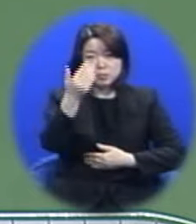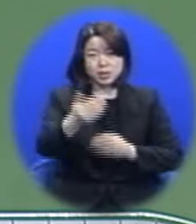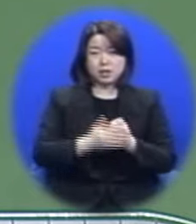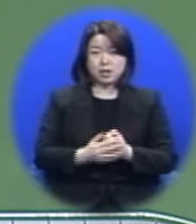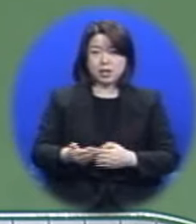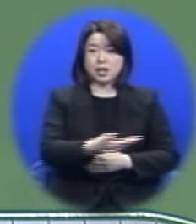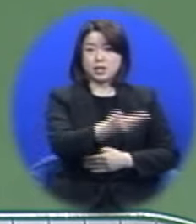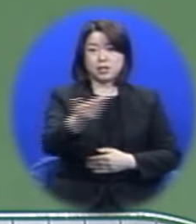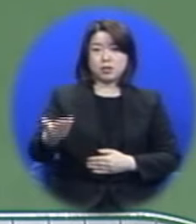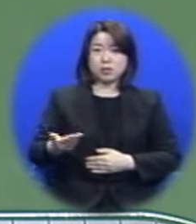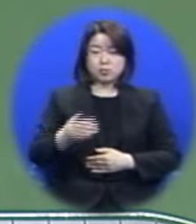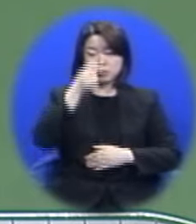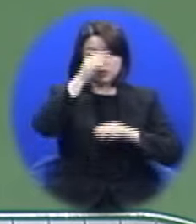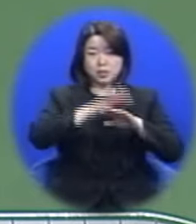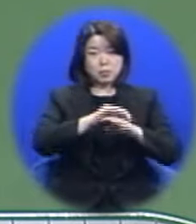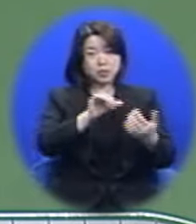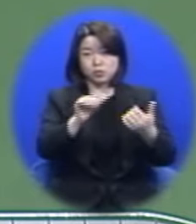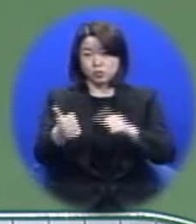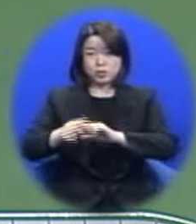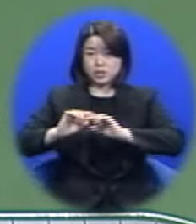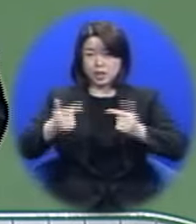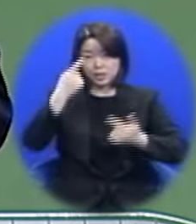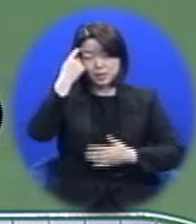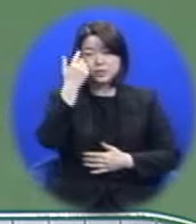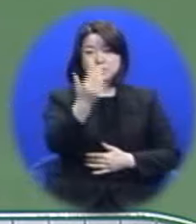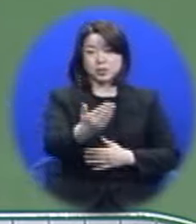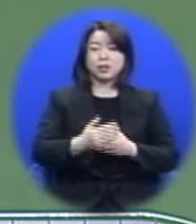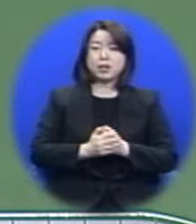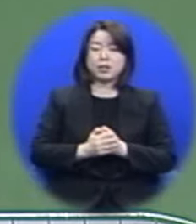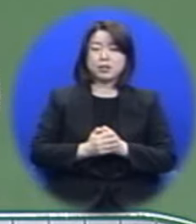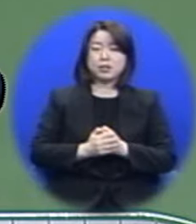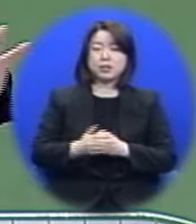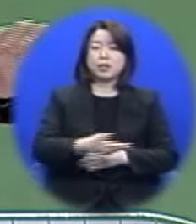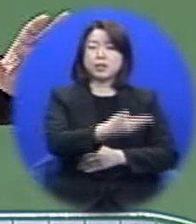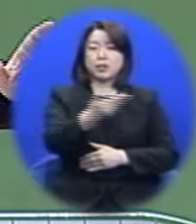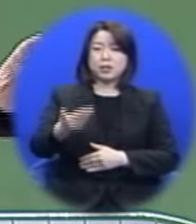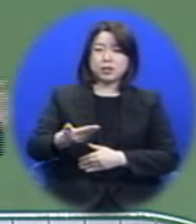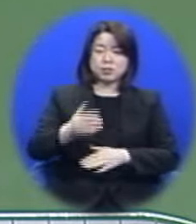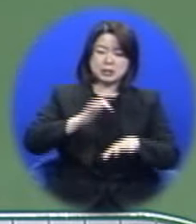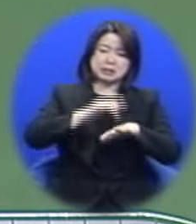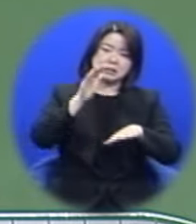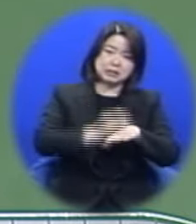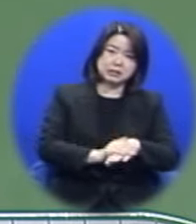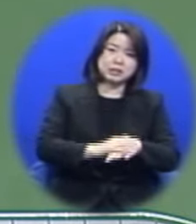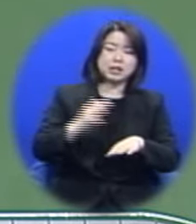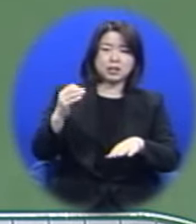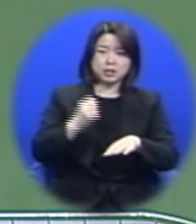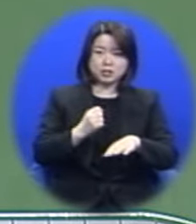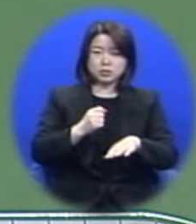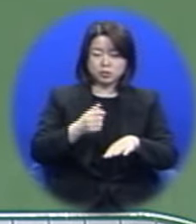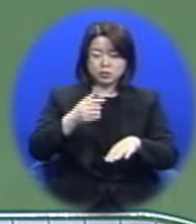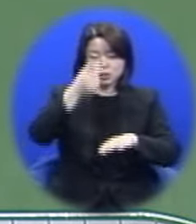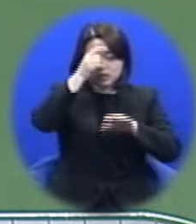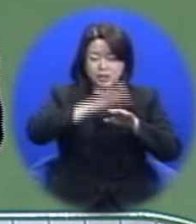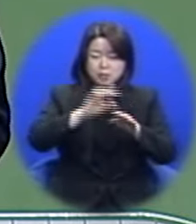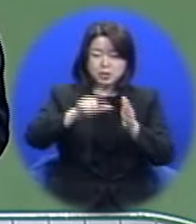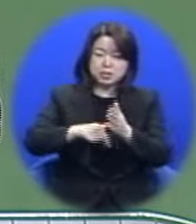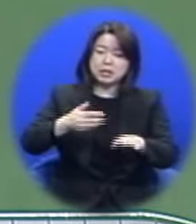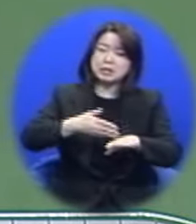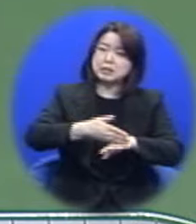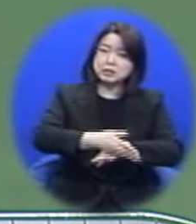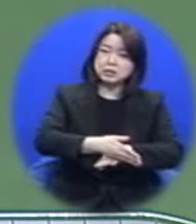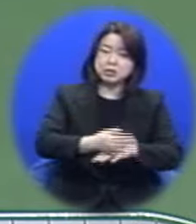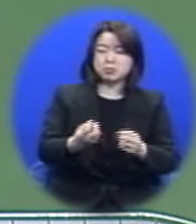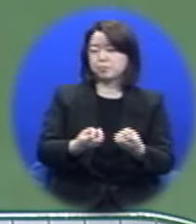죽은 예배가 아닙니까? 여러분 습관적으로 예배 시간에 늦는 일 어떻게 할 수